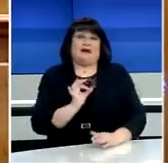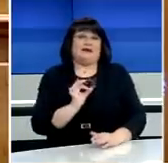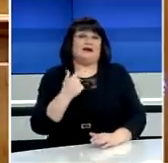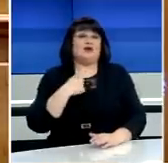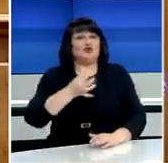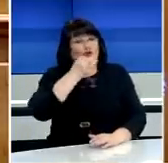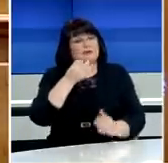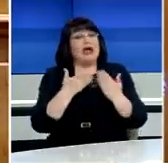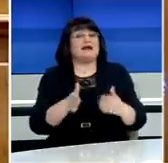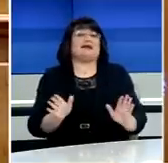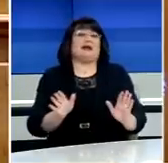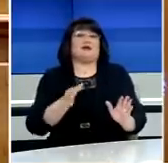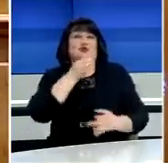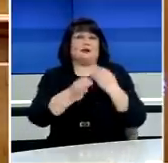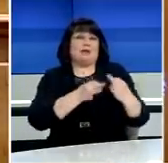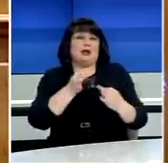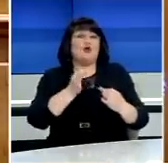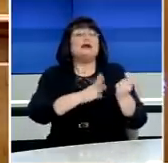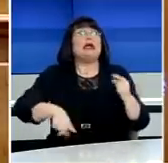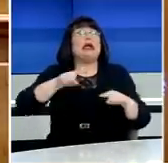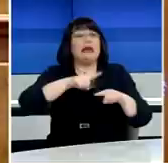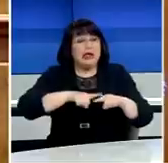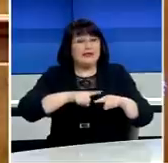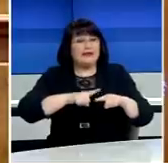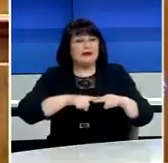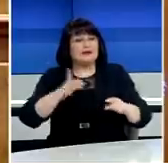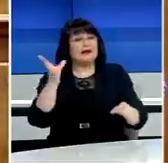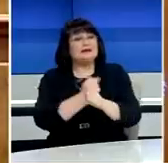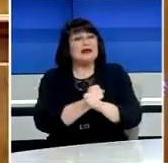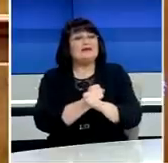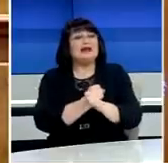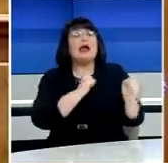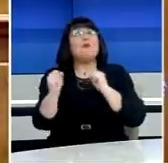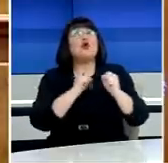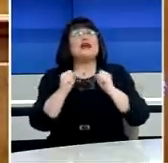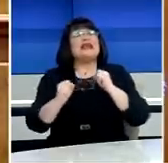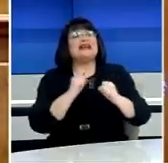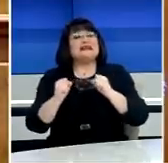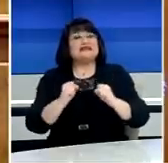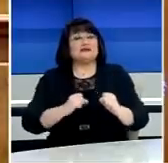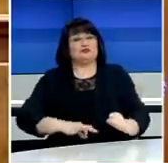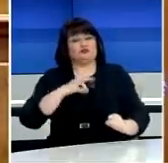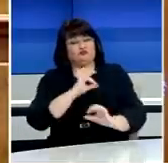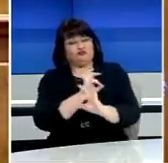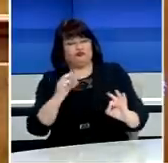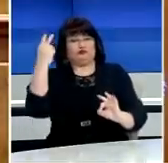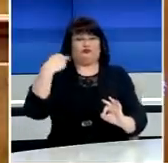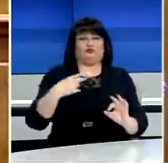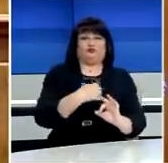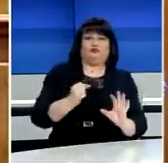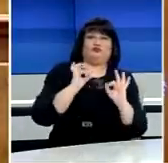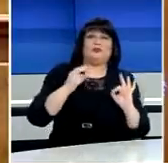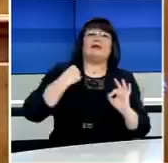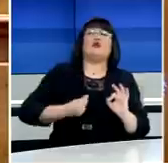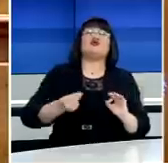και εγώ το είπα και δημόσια, ότι η χώρα κατάφερε να βγει από την κρίση, να ανακτήσει αξιοπιστία, να ενισχύσει τα